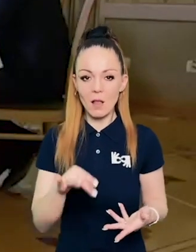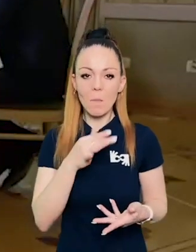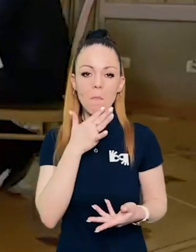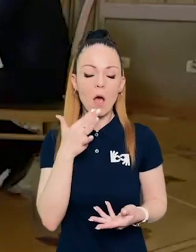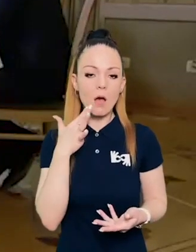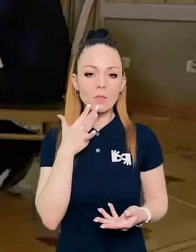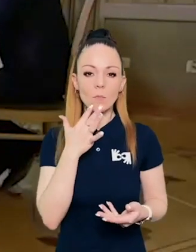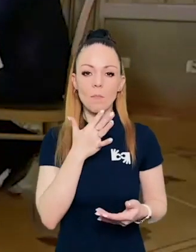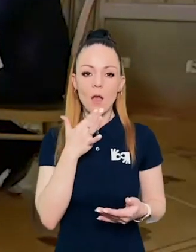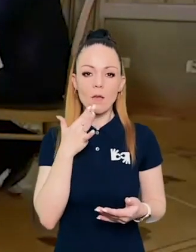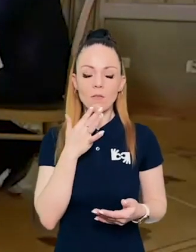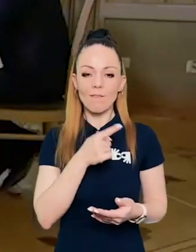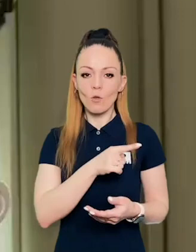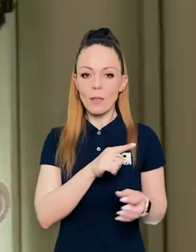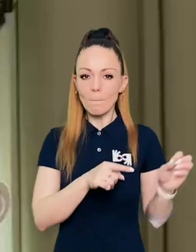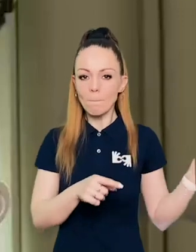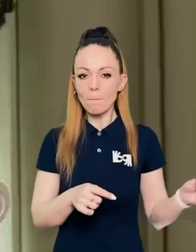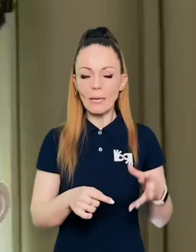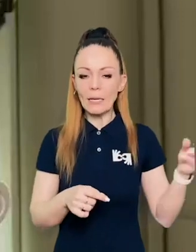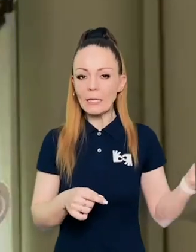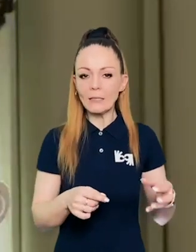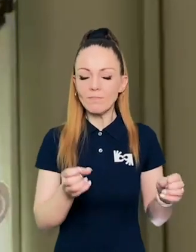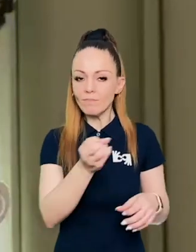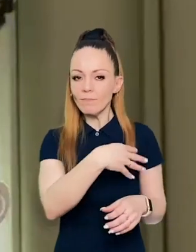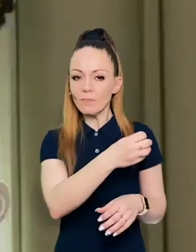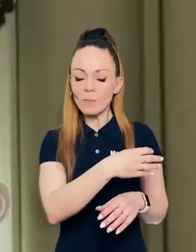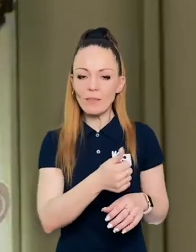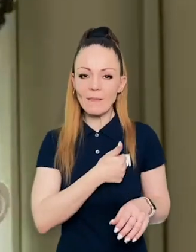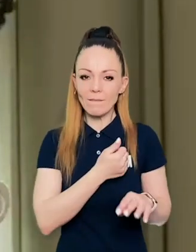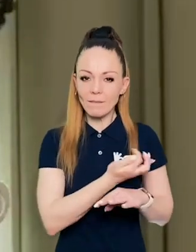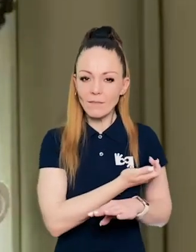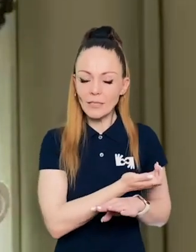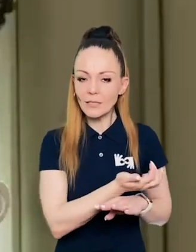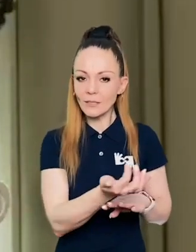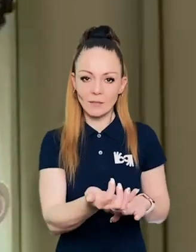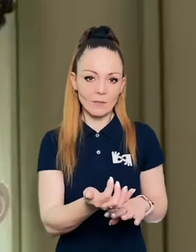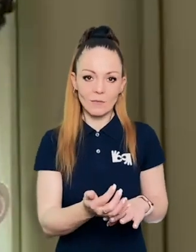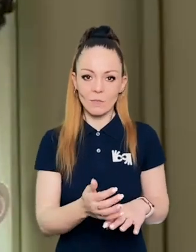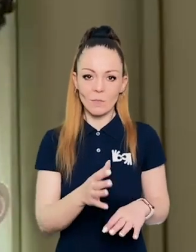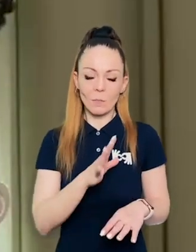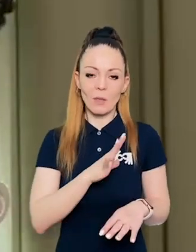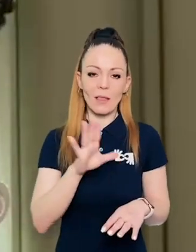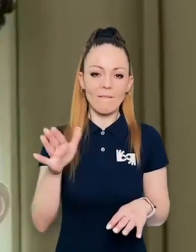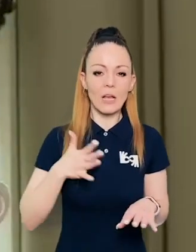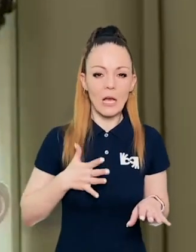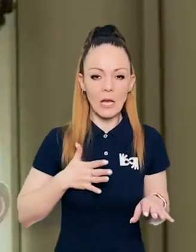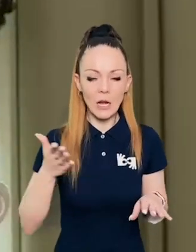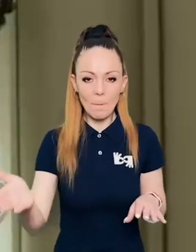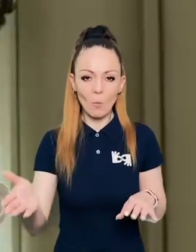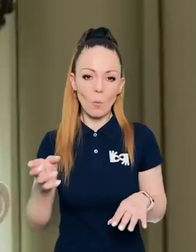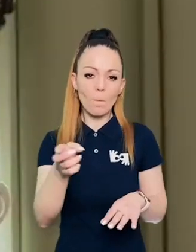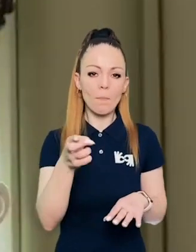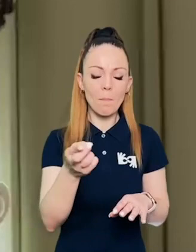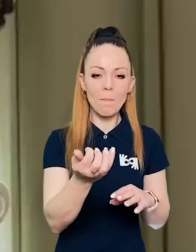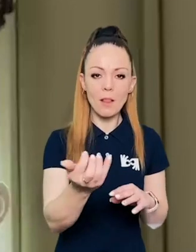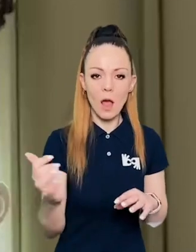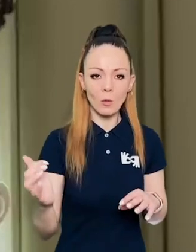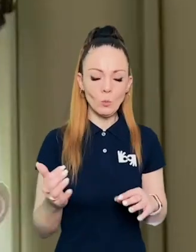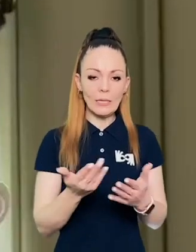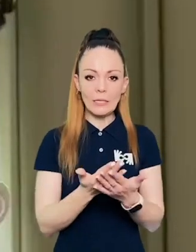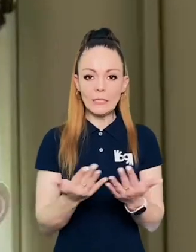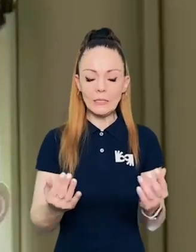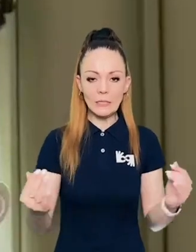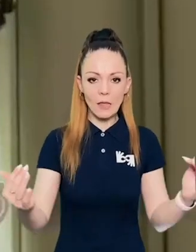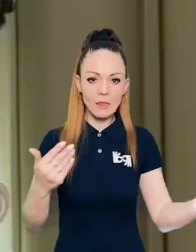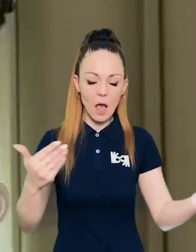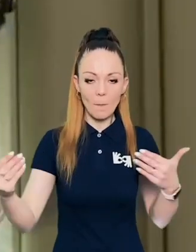мобілізація тощо, і багато вони перекинували військ. зосередження було і в Криму,